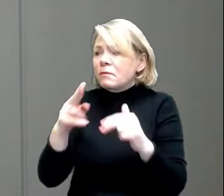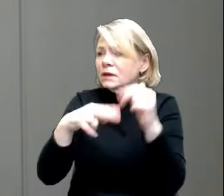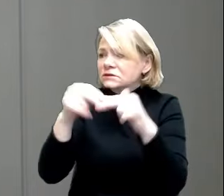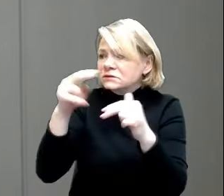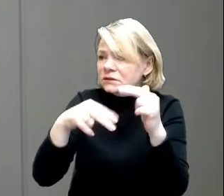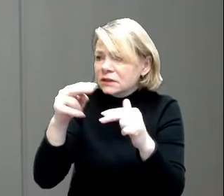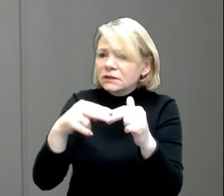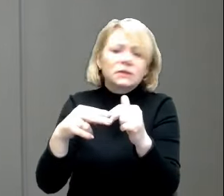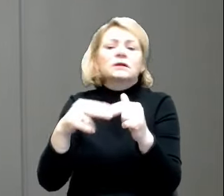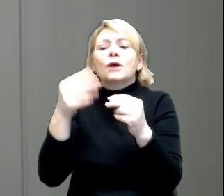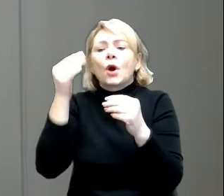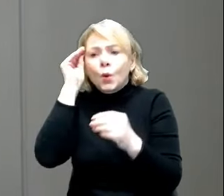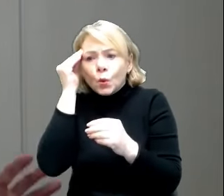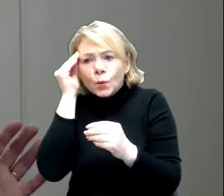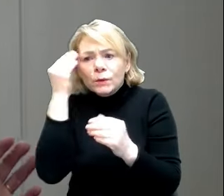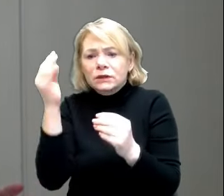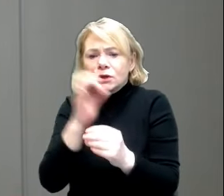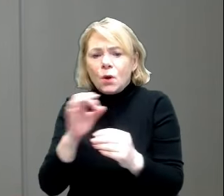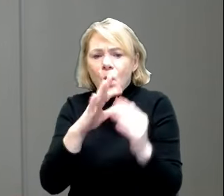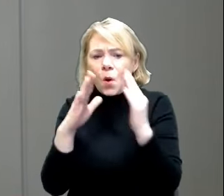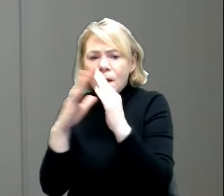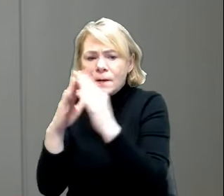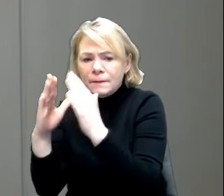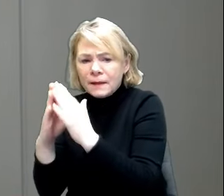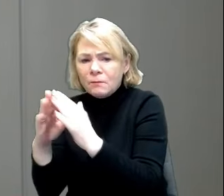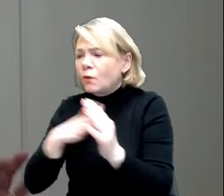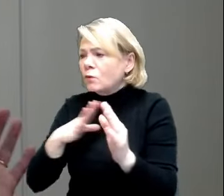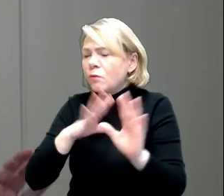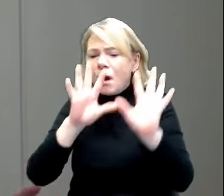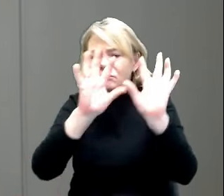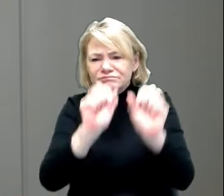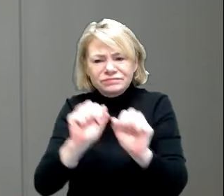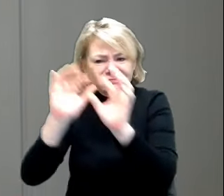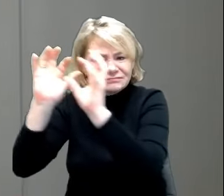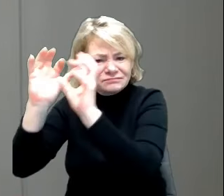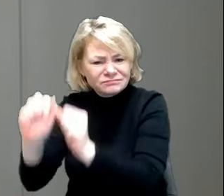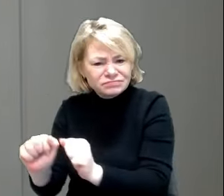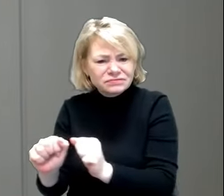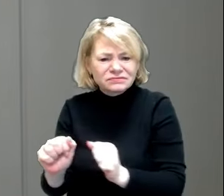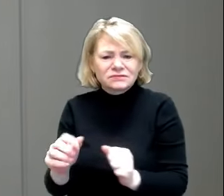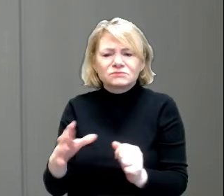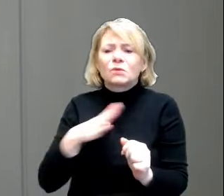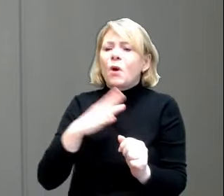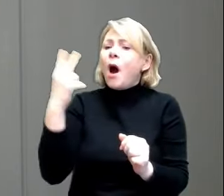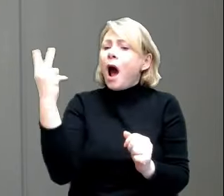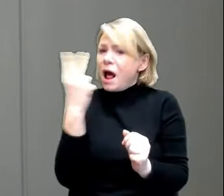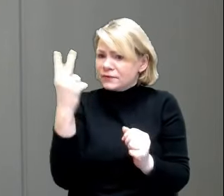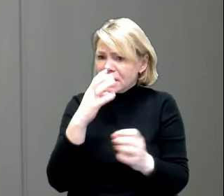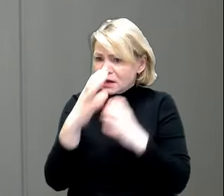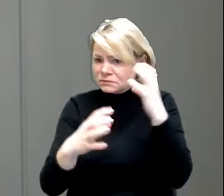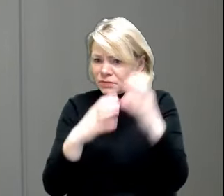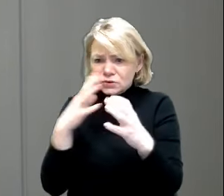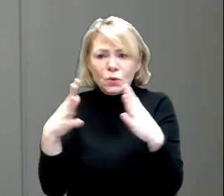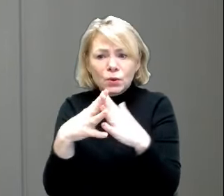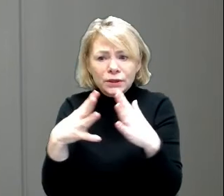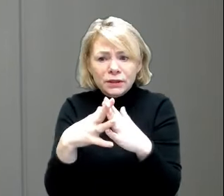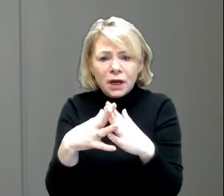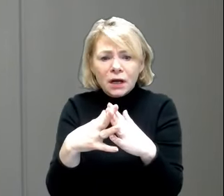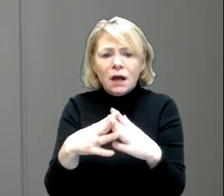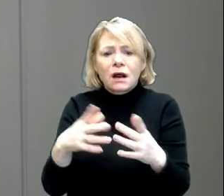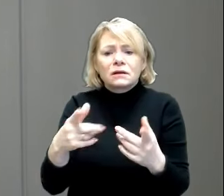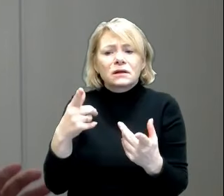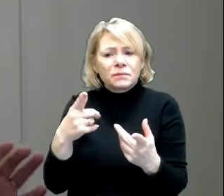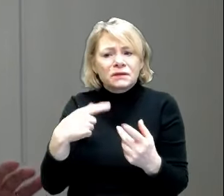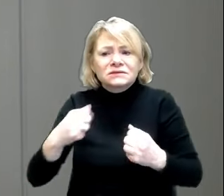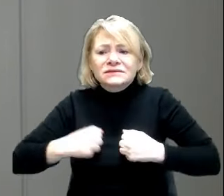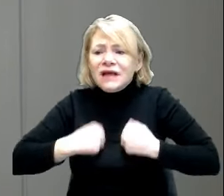t pastatais kurie buvo sugriauti iki prieš per antrą pasaulinį karą jie liepia labai prižiūrėti ar ne